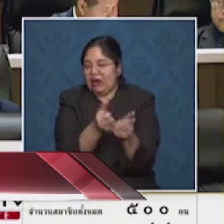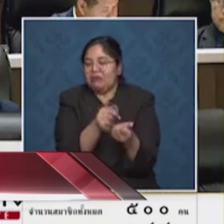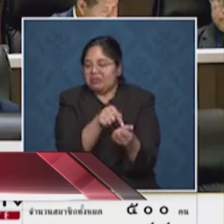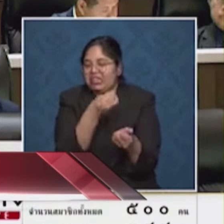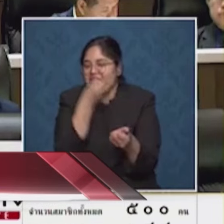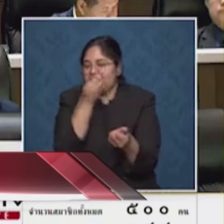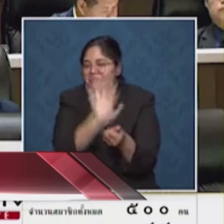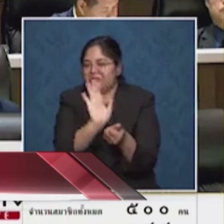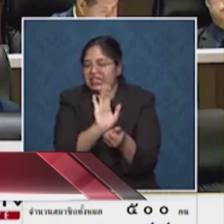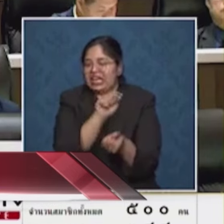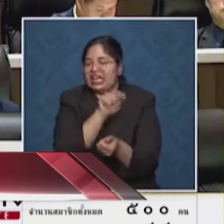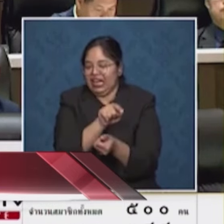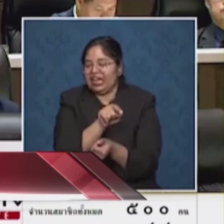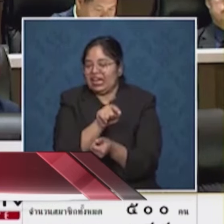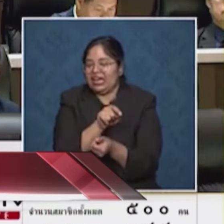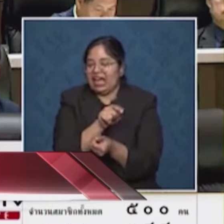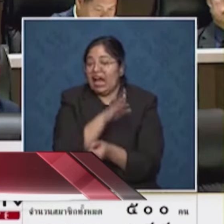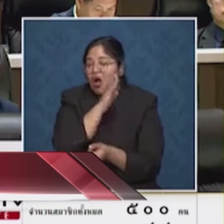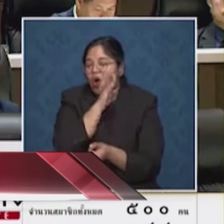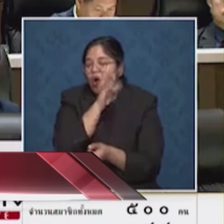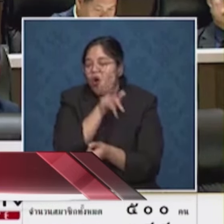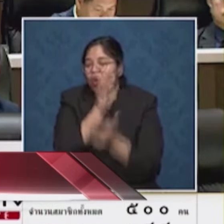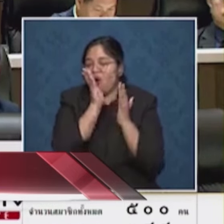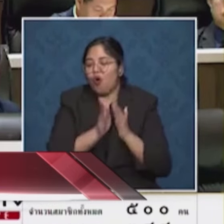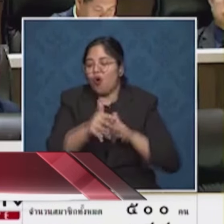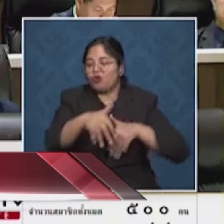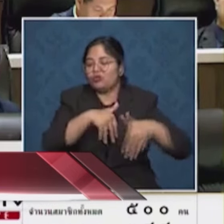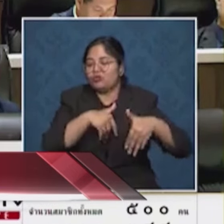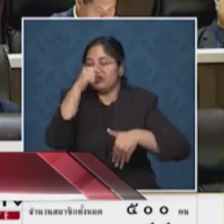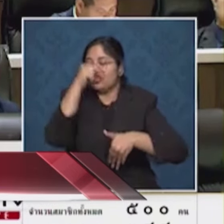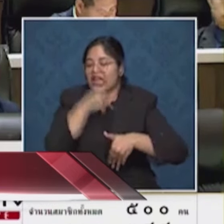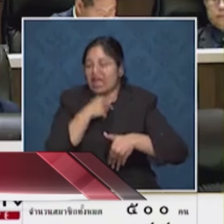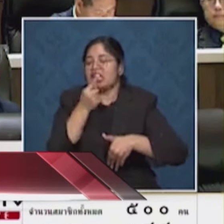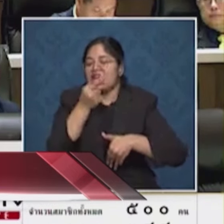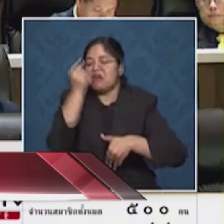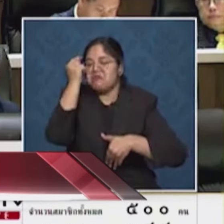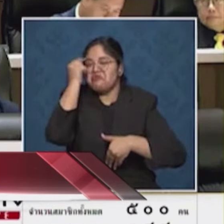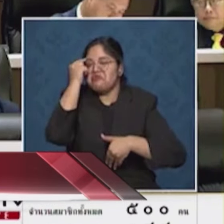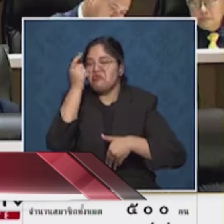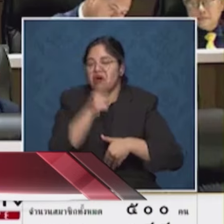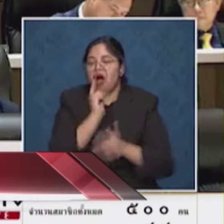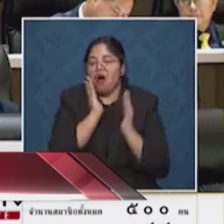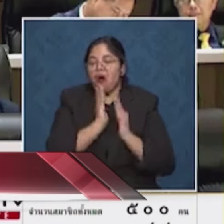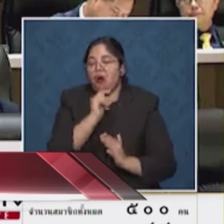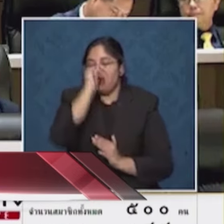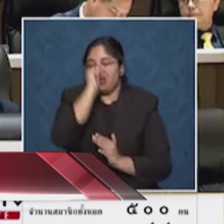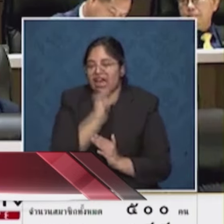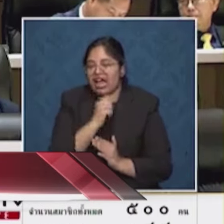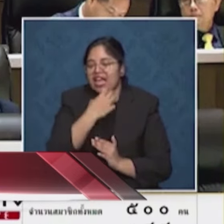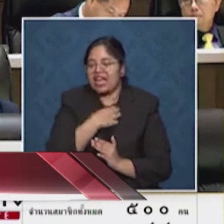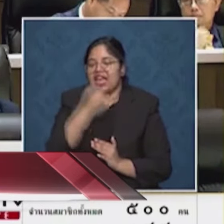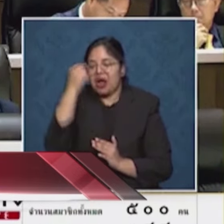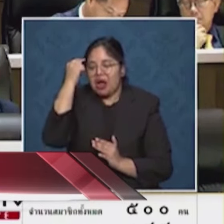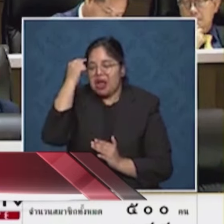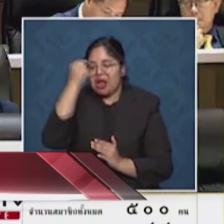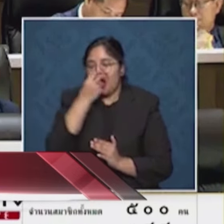จับได้คนไทยอยากเห็นนายกรัฐมนตรตีของเขาบินเหมือน